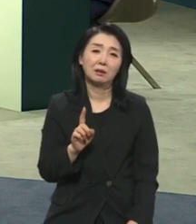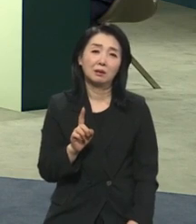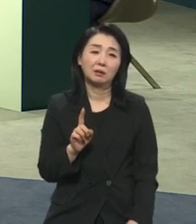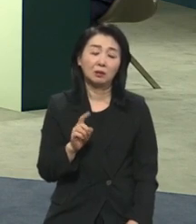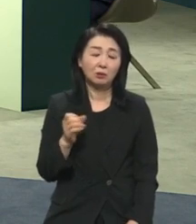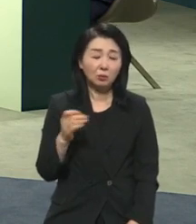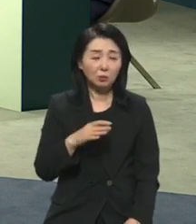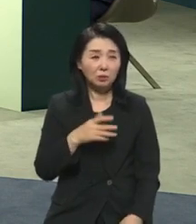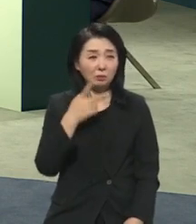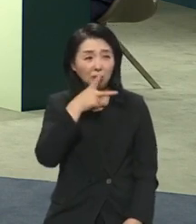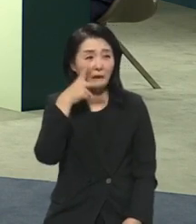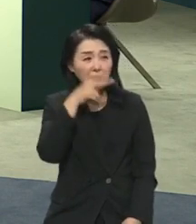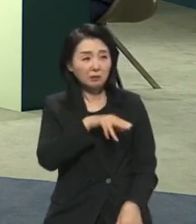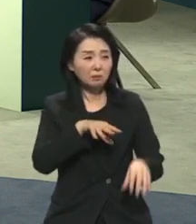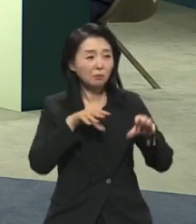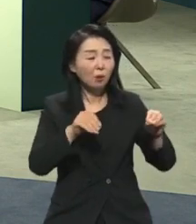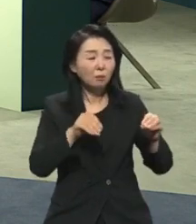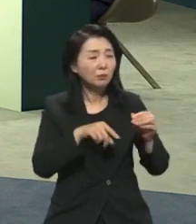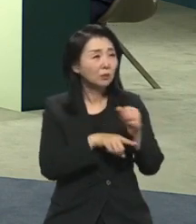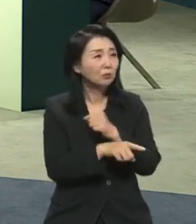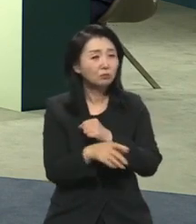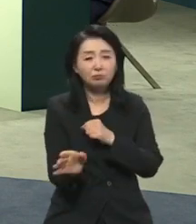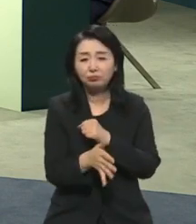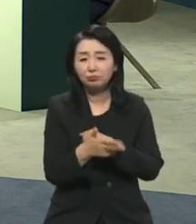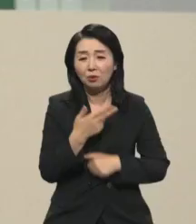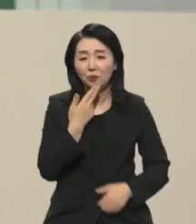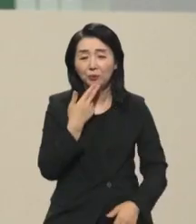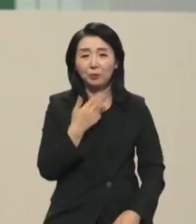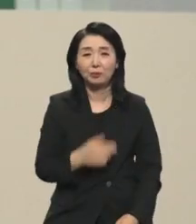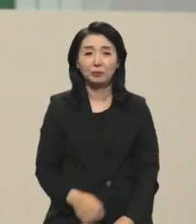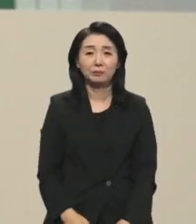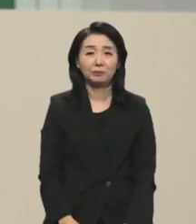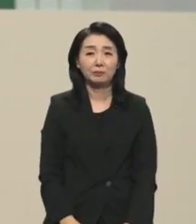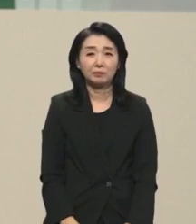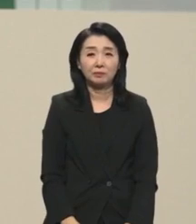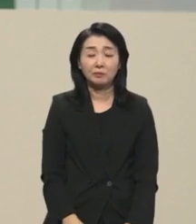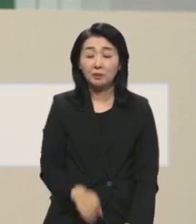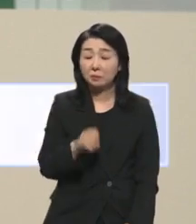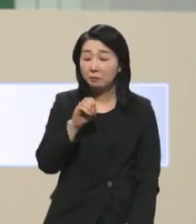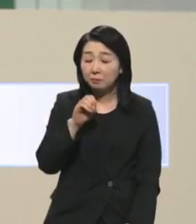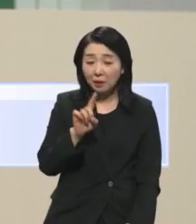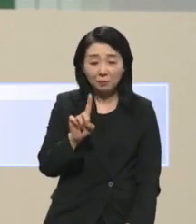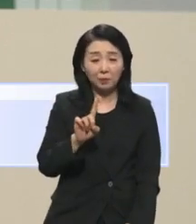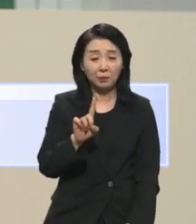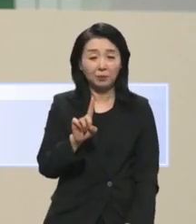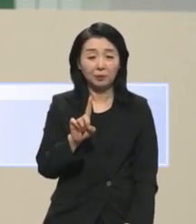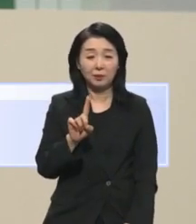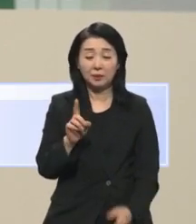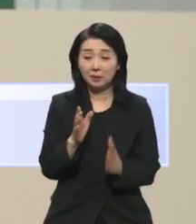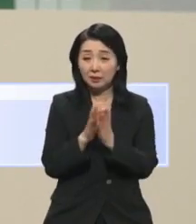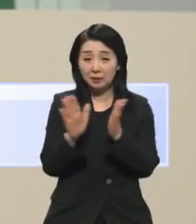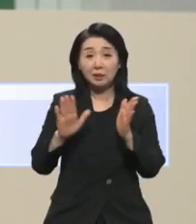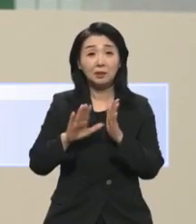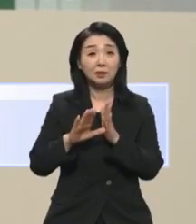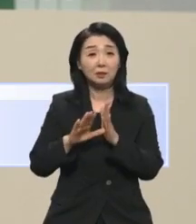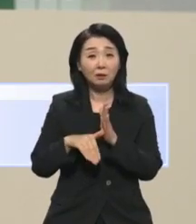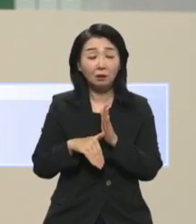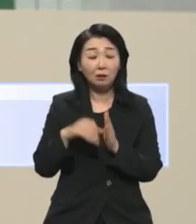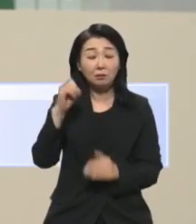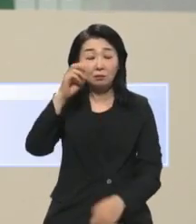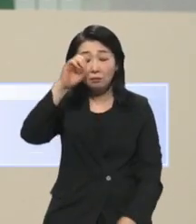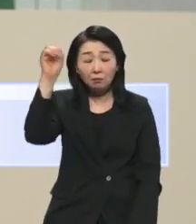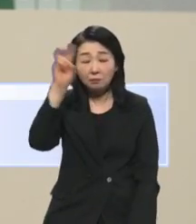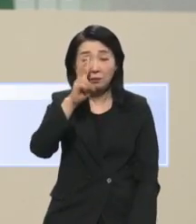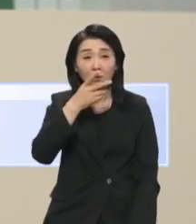어떤 뾰족한 출구가 없다 이런 얘기도 있고 어떻게 보십니까 너무 야박하게 들릴지 모르지만 시작할 때 시작할 때 그냥